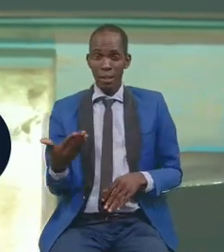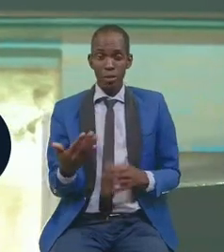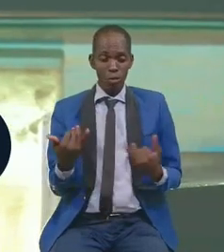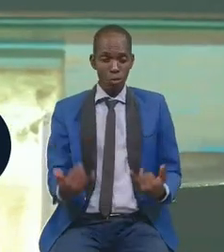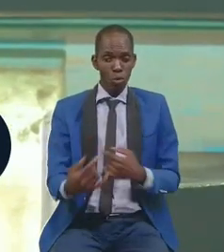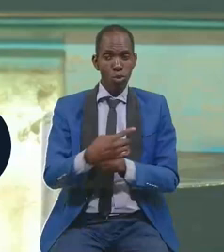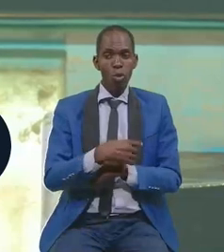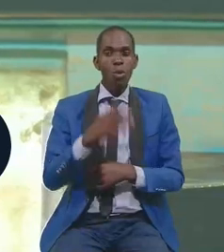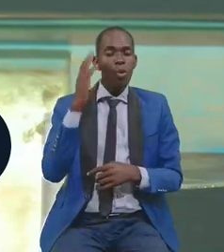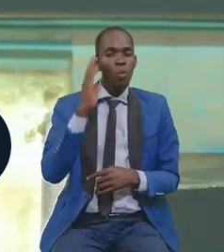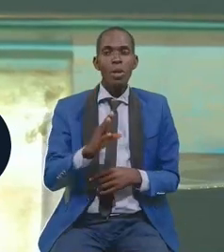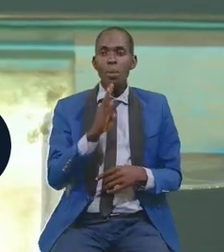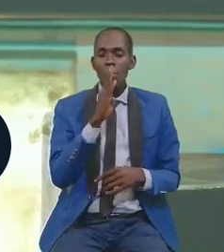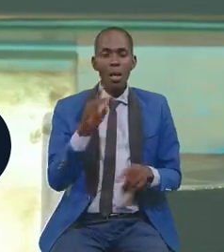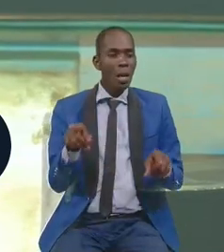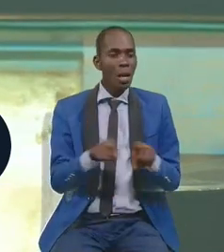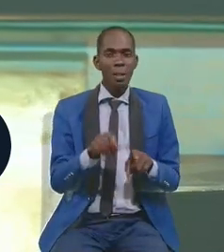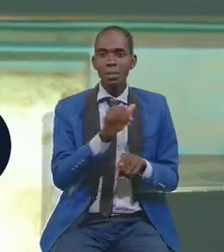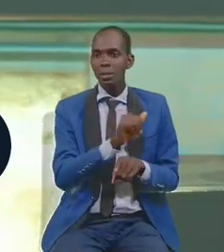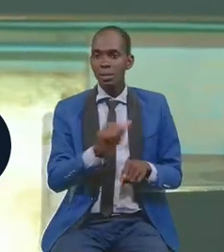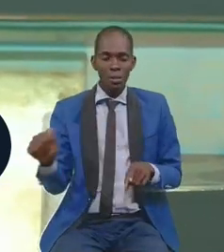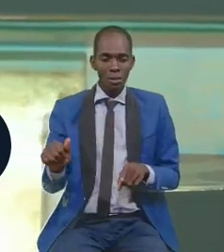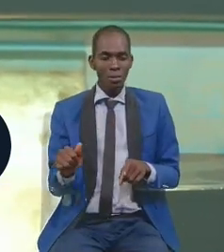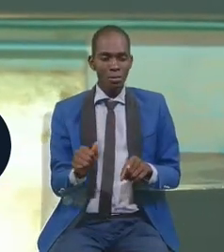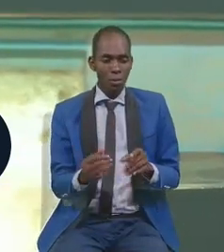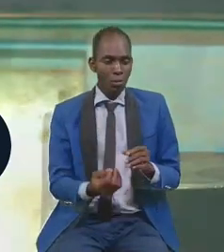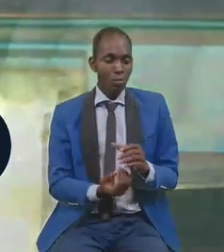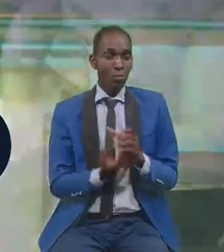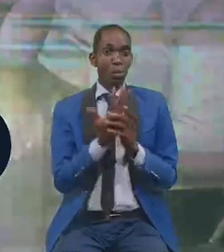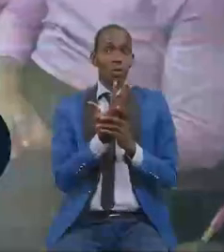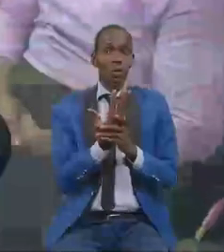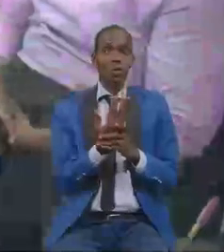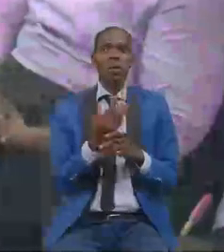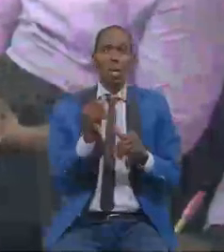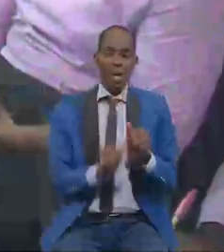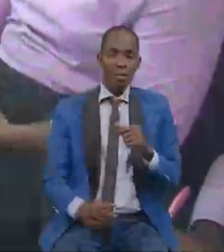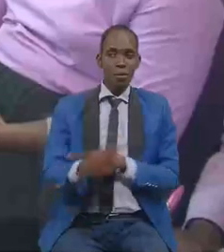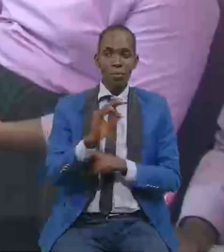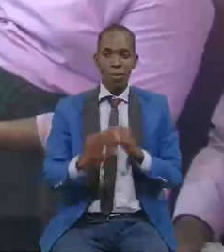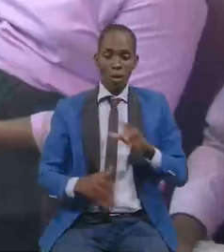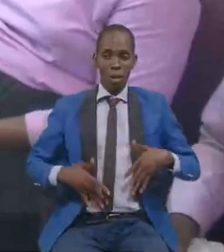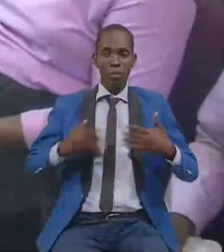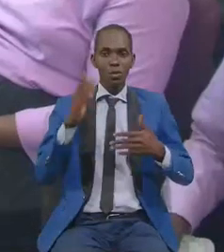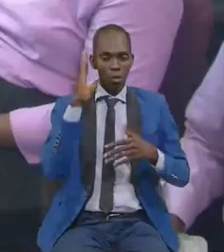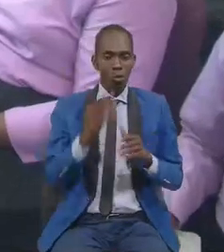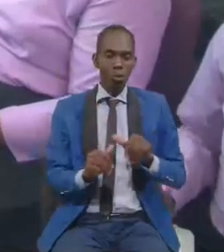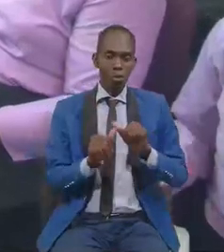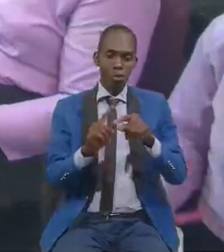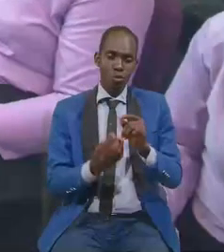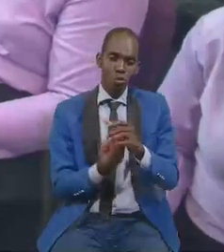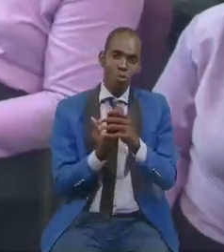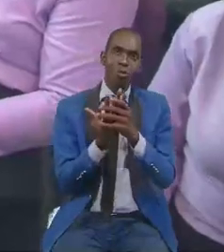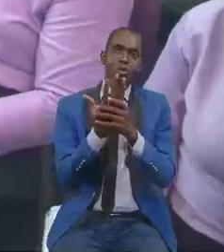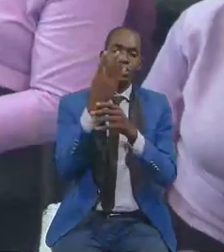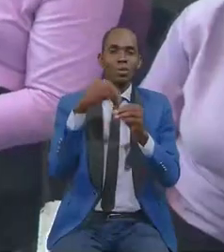comme un essor pour le reste de votre vie, alors vous allez, c'est comme vous marchez dans les